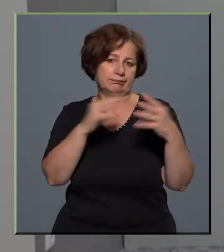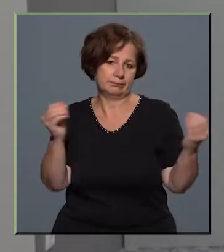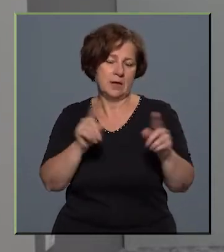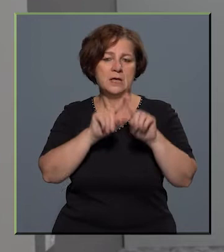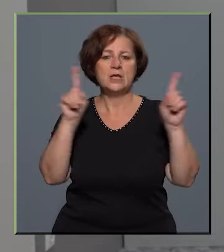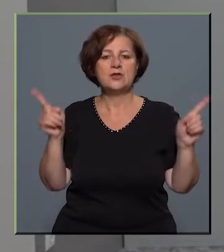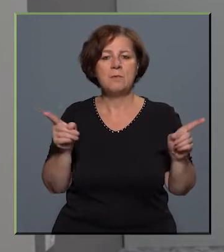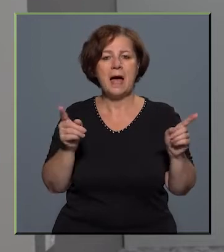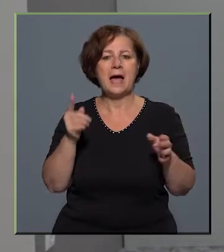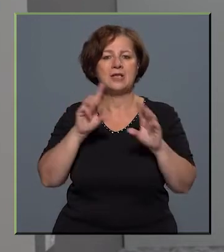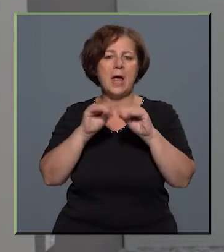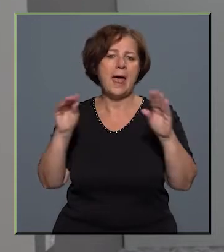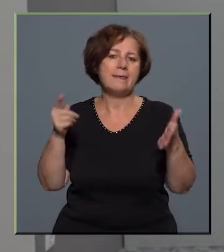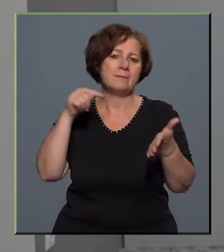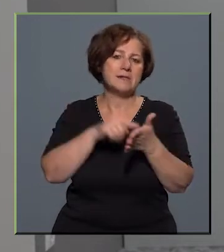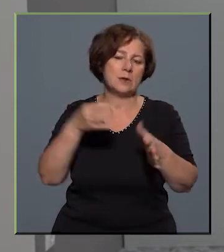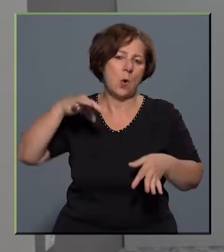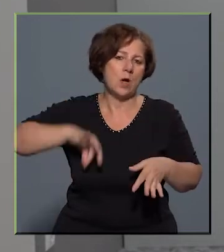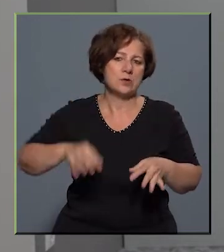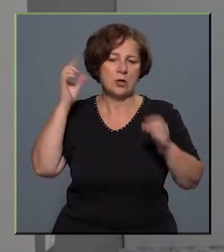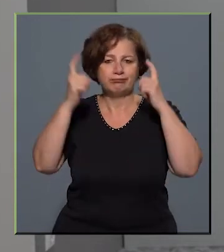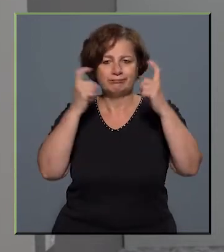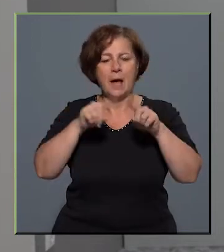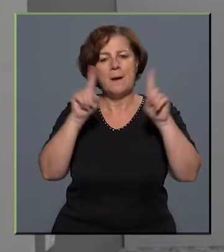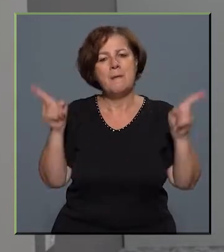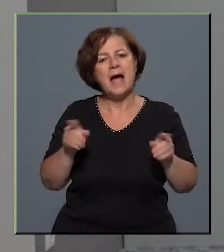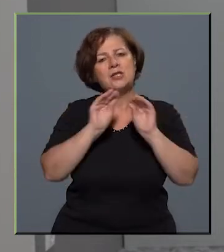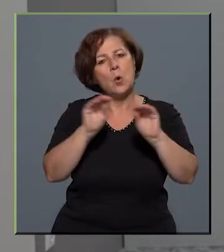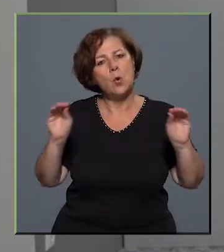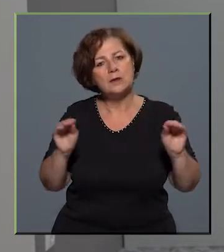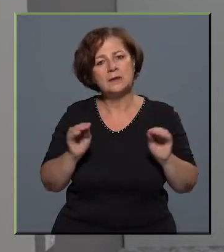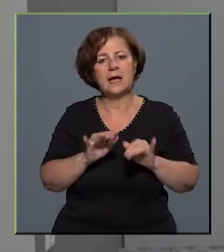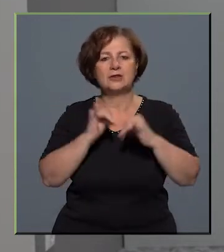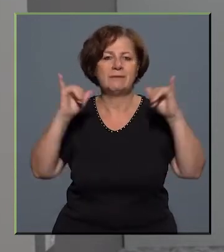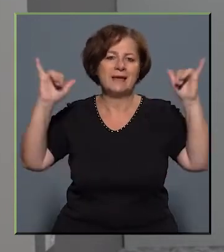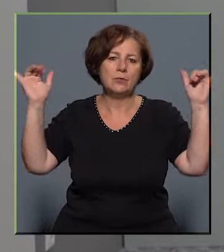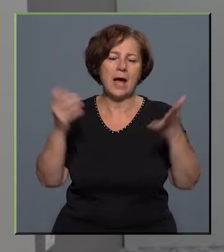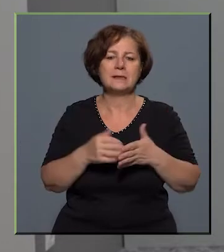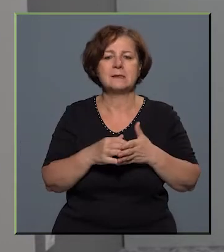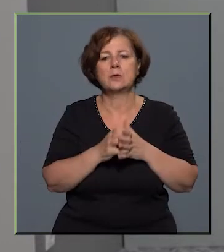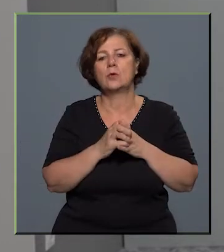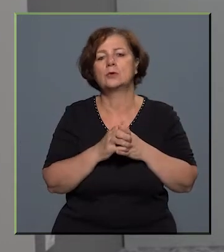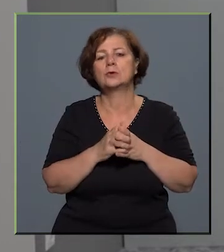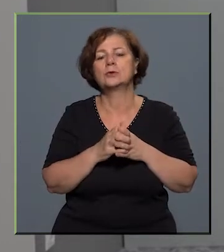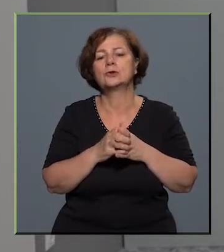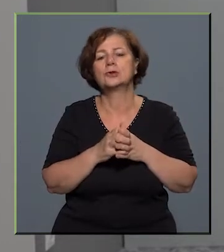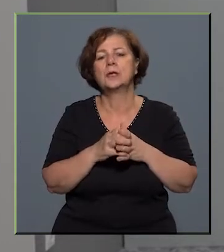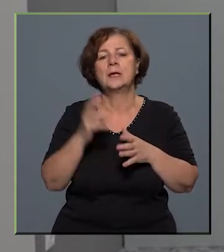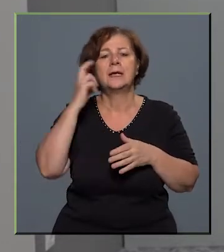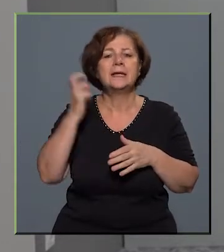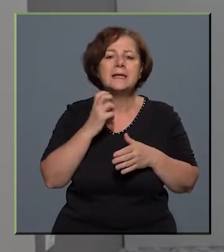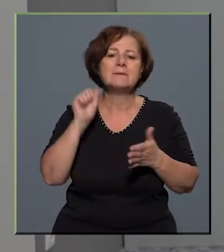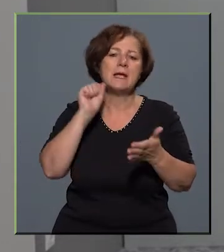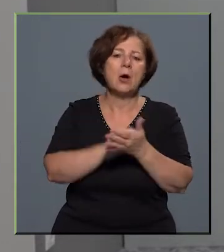egyéb célú hasznosításra gondolkozunk. Különböző más oktatási, edukációs intézmények,